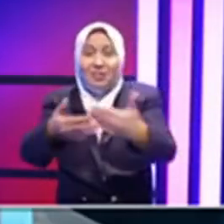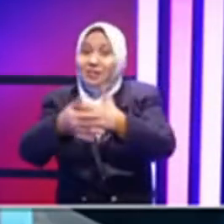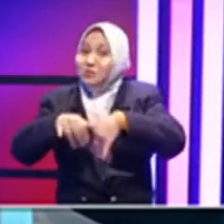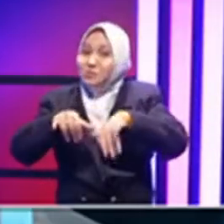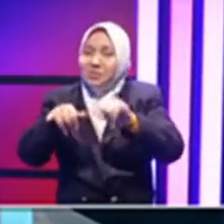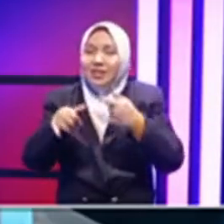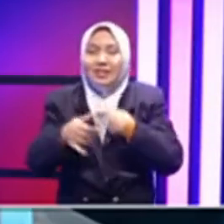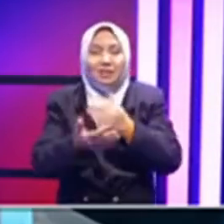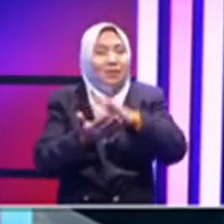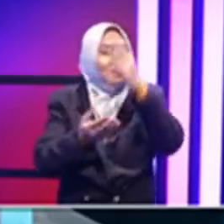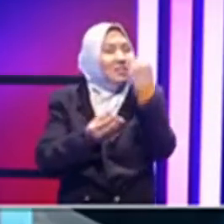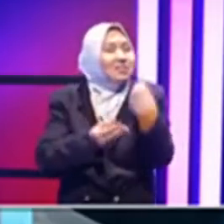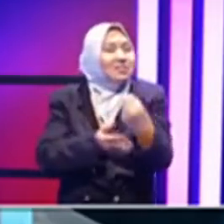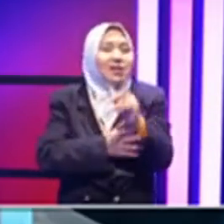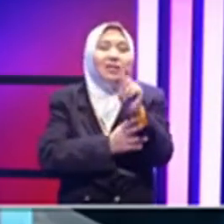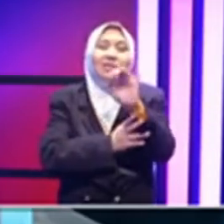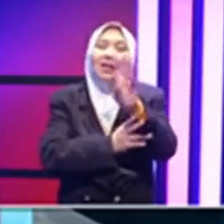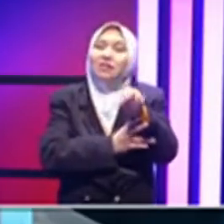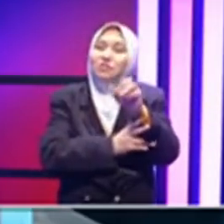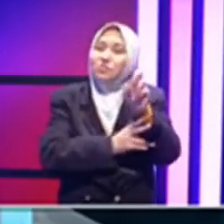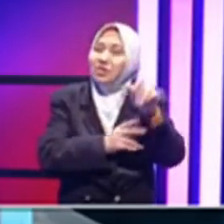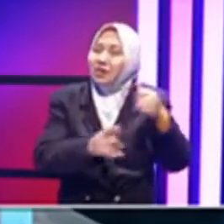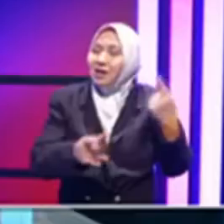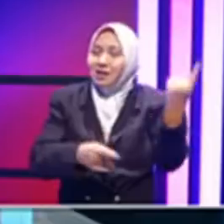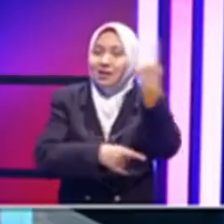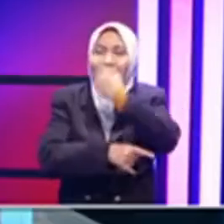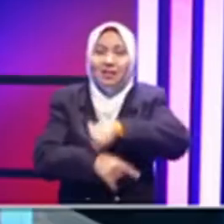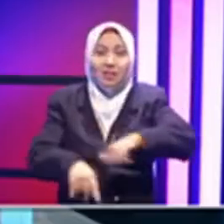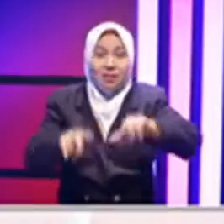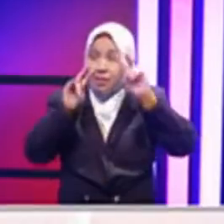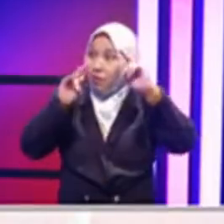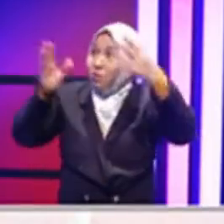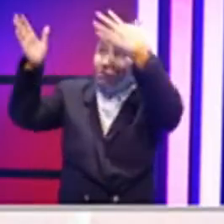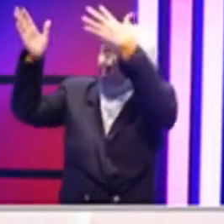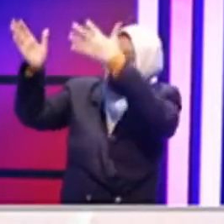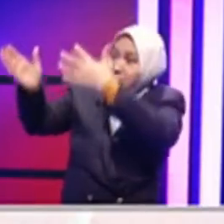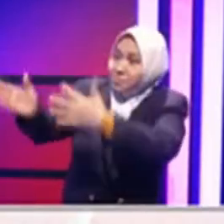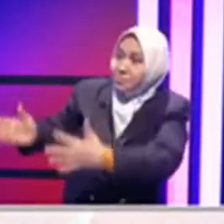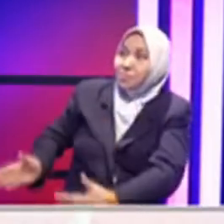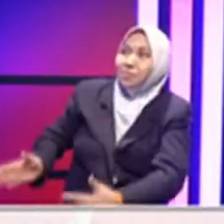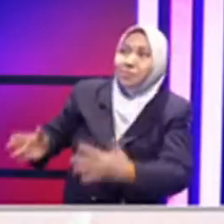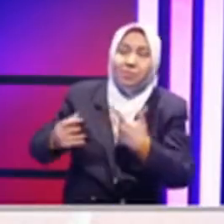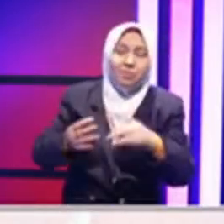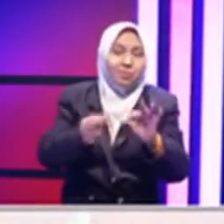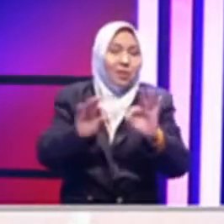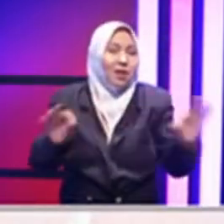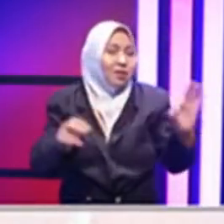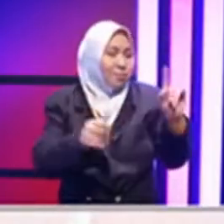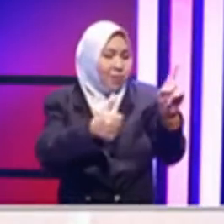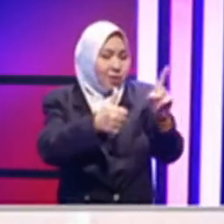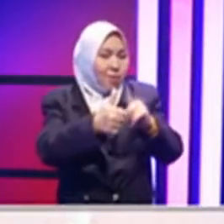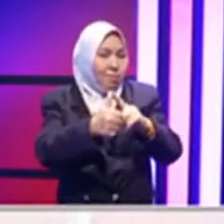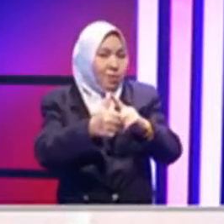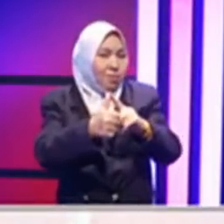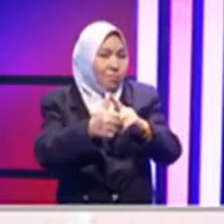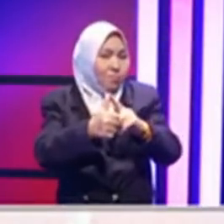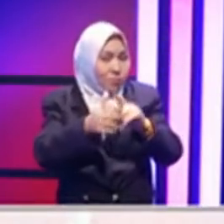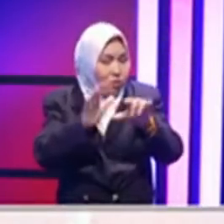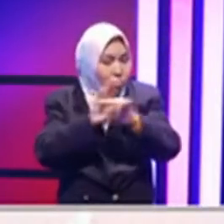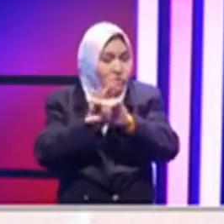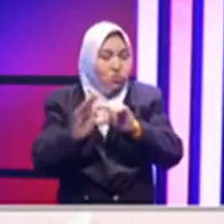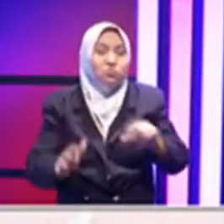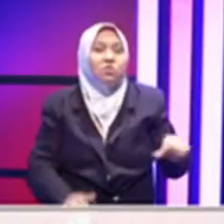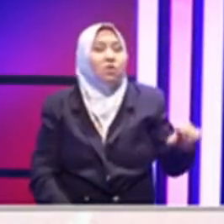belajar sedikit tajwid pada hari ini. Sudah tentulah kita lihat slide kita pada ayat yang pertama surah Qaf